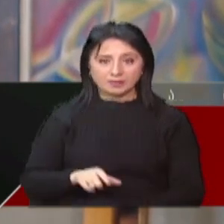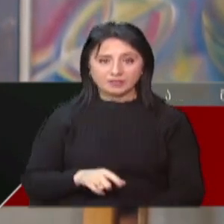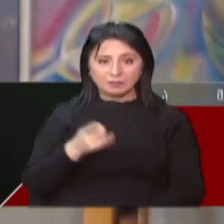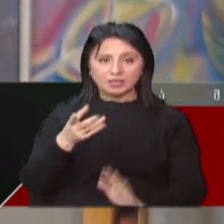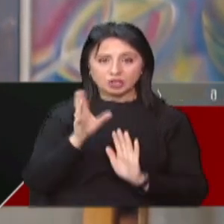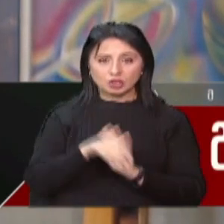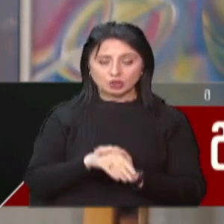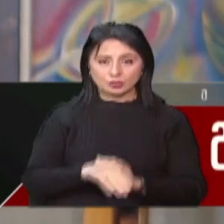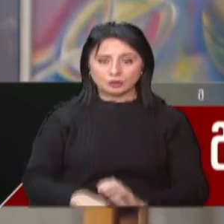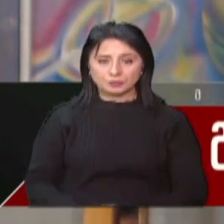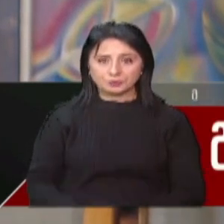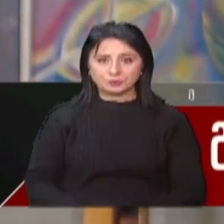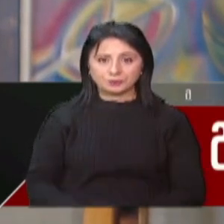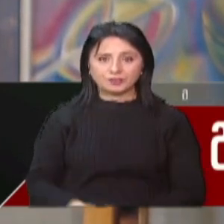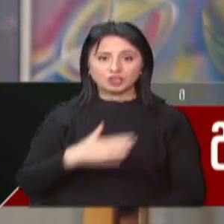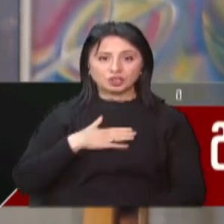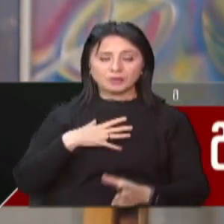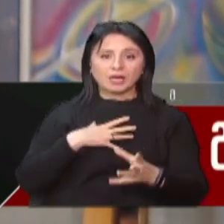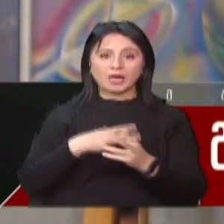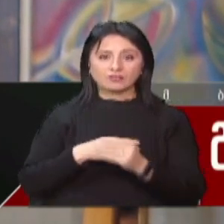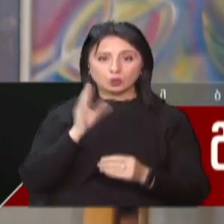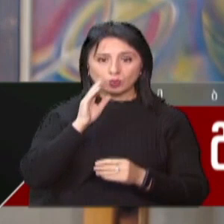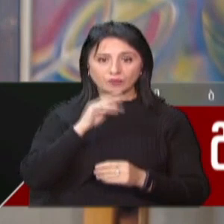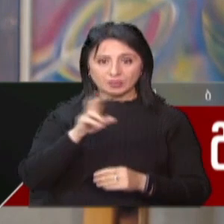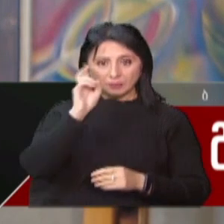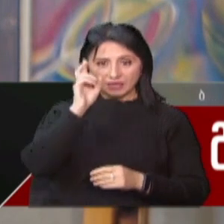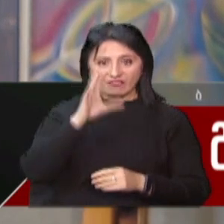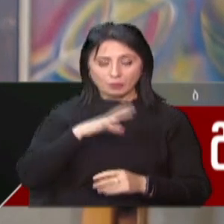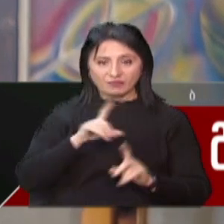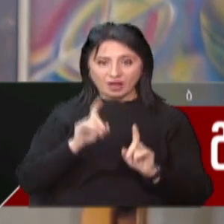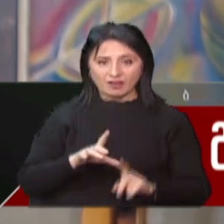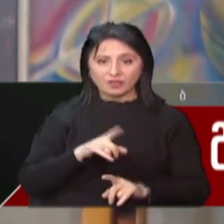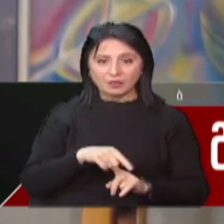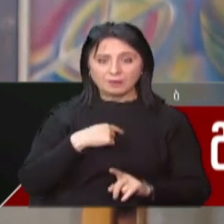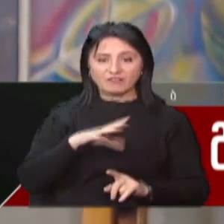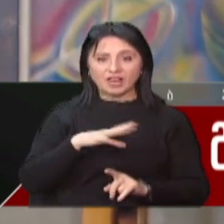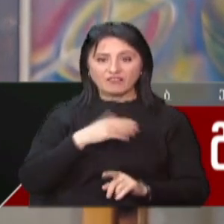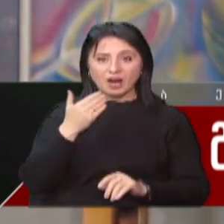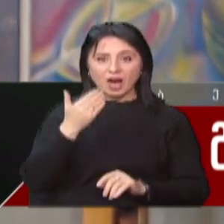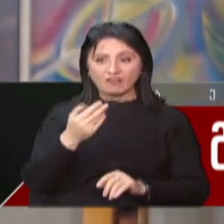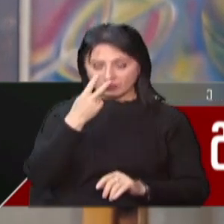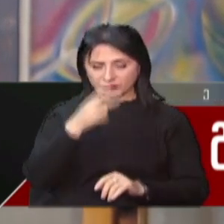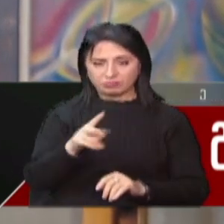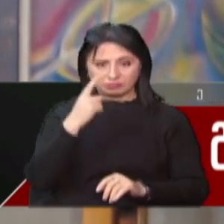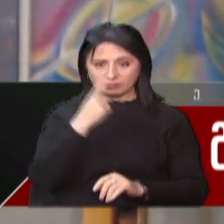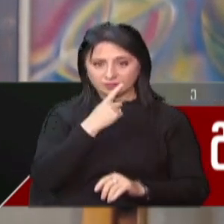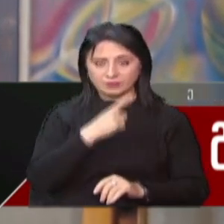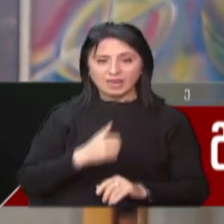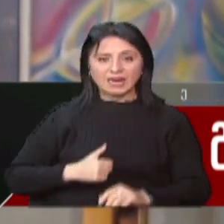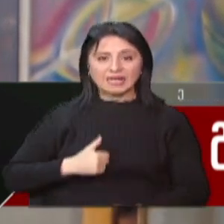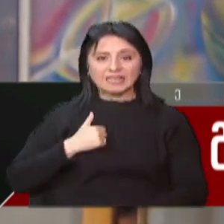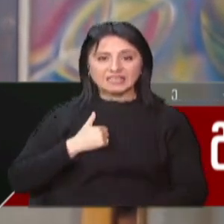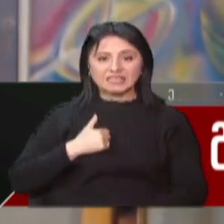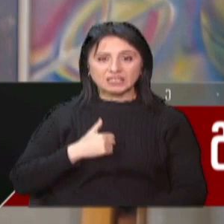მათ შორის ჩემთან ერთად, როდესაც მთავრობაში ვიყავით და მე ვიყავი ამის მომსწრე,